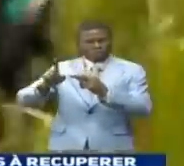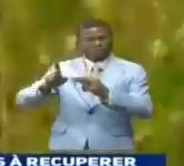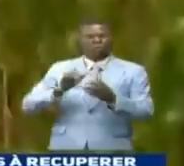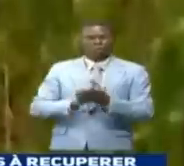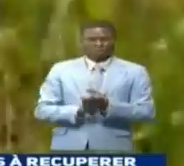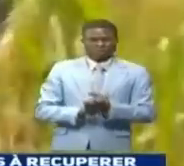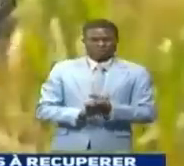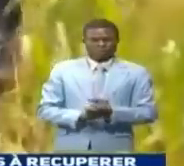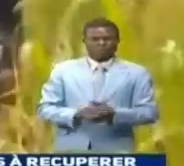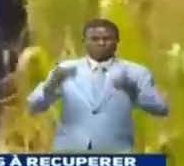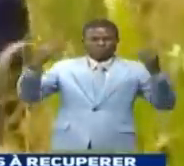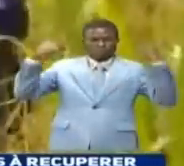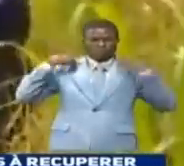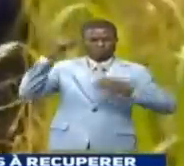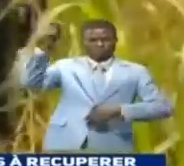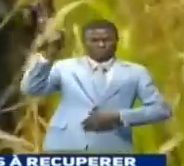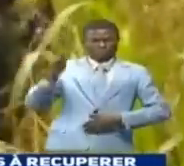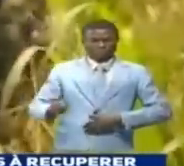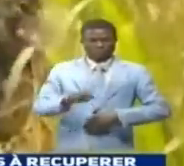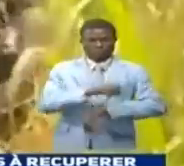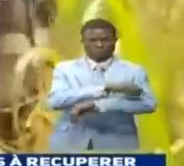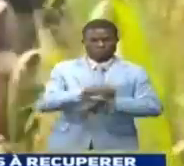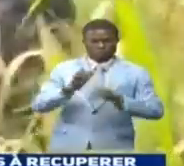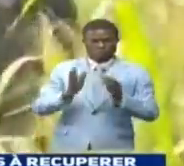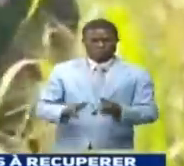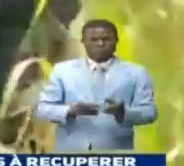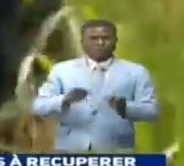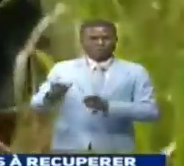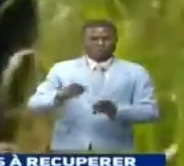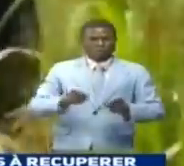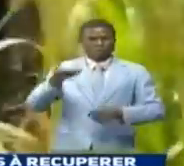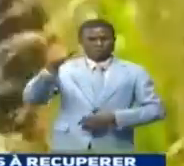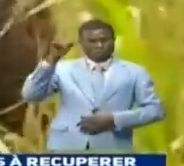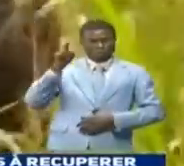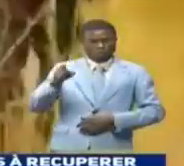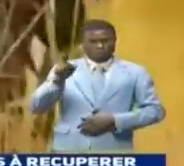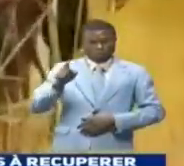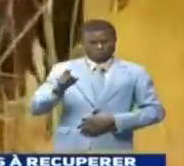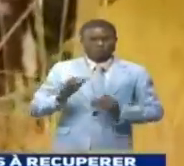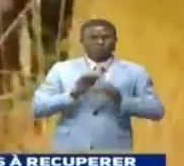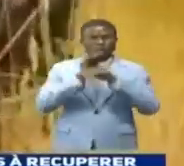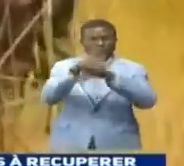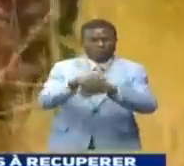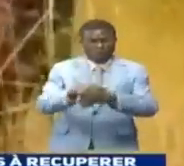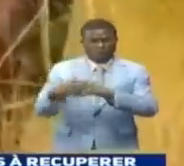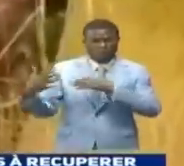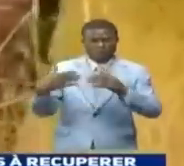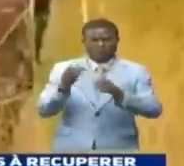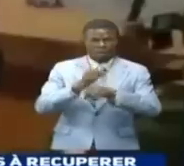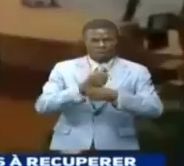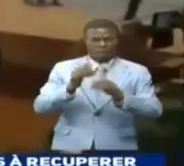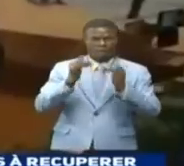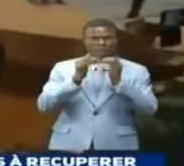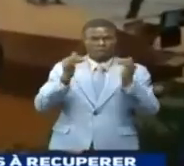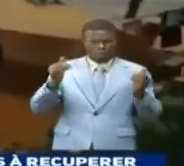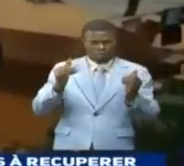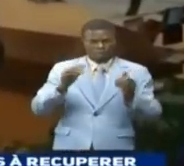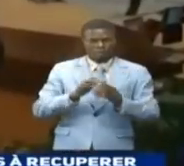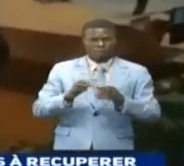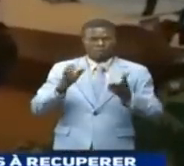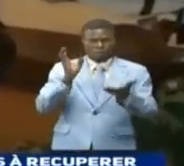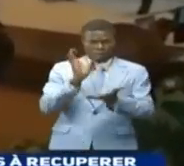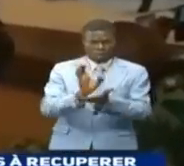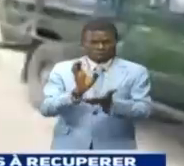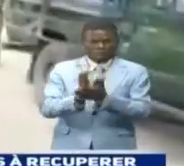profondeurs. Les autorités militaro-administratives qui ont la gestion des Rutshuru sont aussi sur le front pour aboutir à la restauration de l'État. La cartographie des